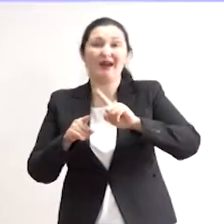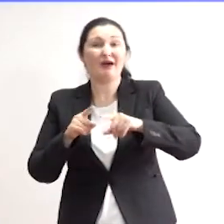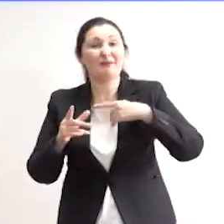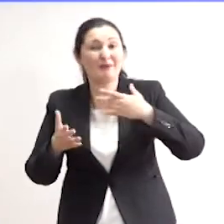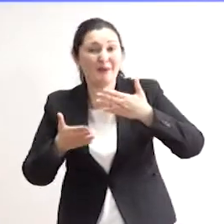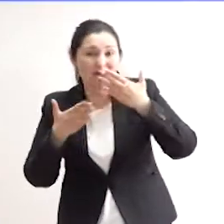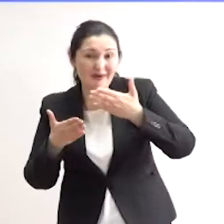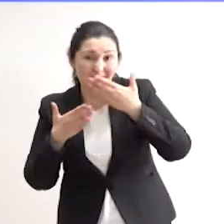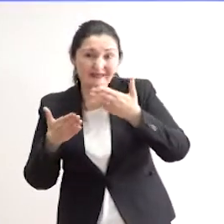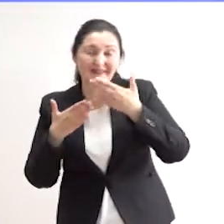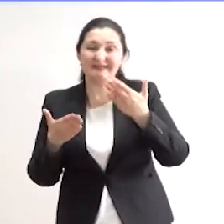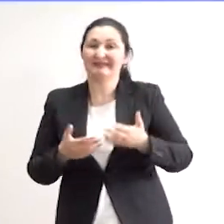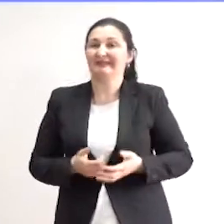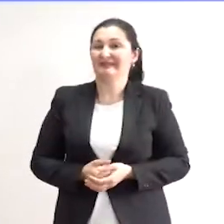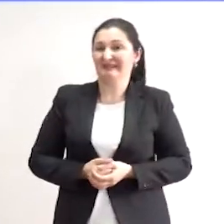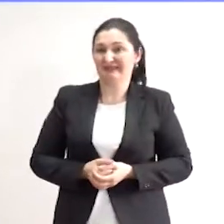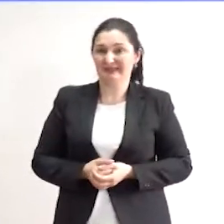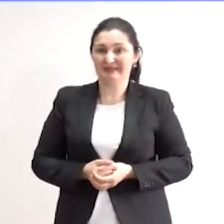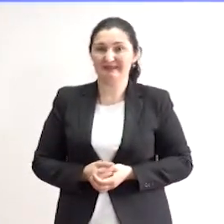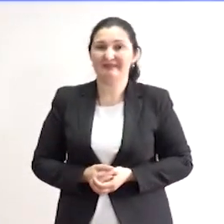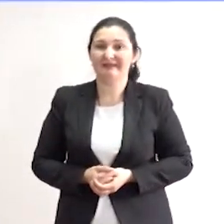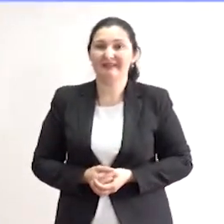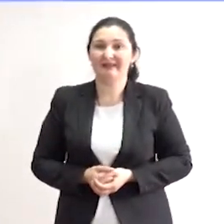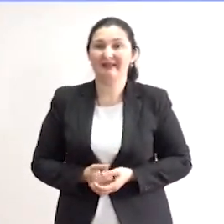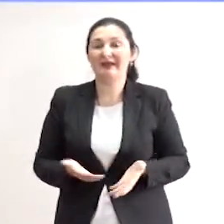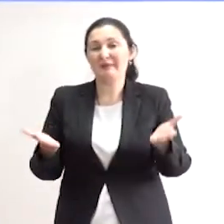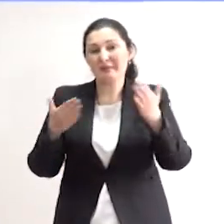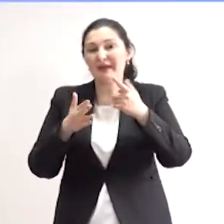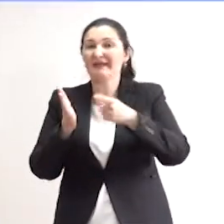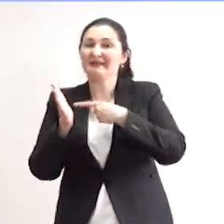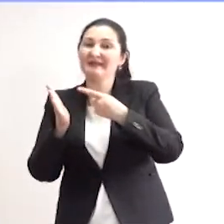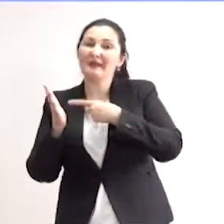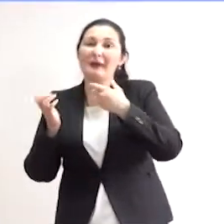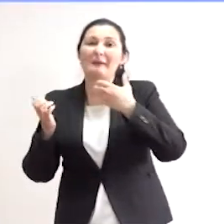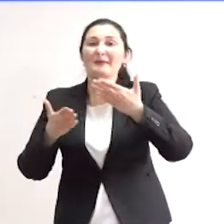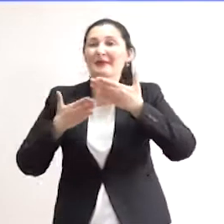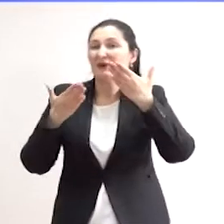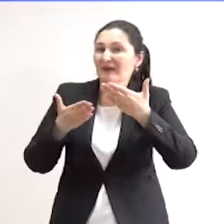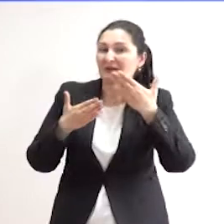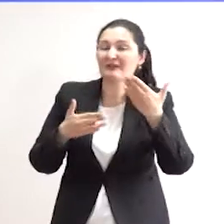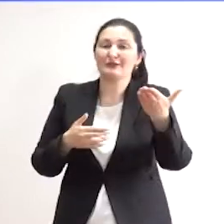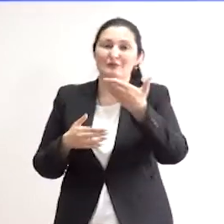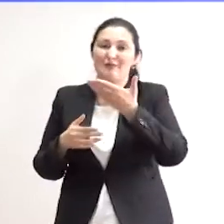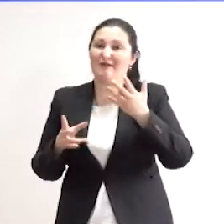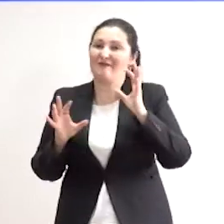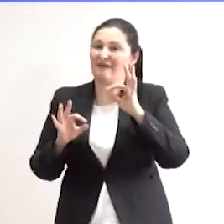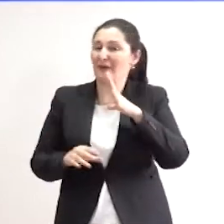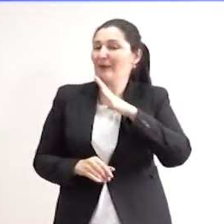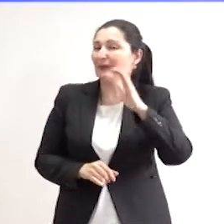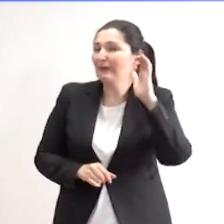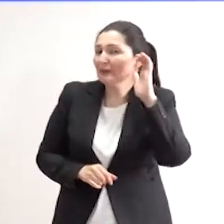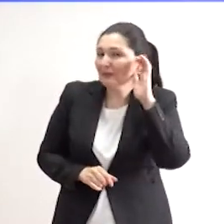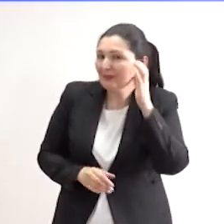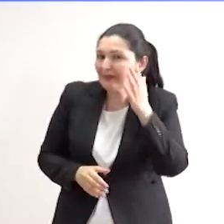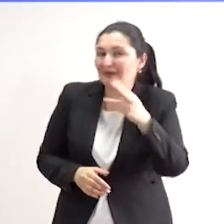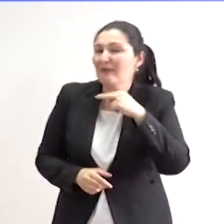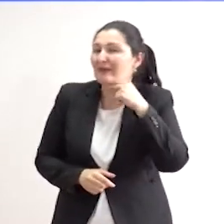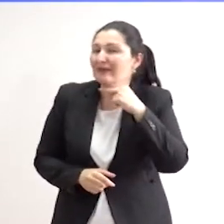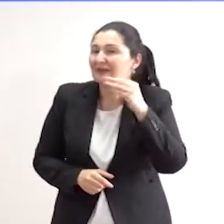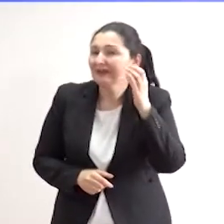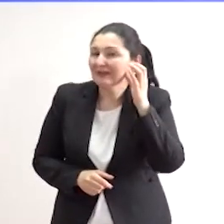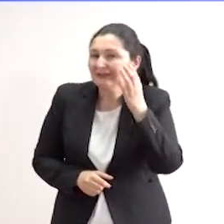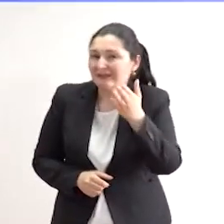بله تستر خونید بله بله بید بچه ها میخونیم با جان دل شما فقط گوش کنید با